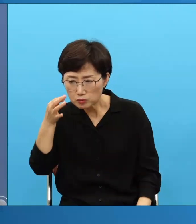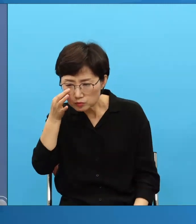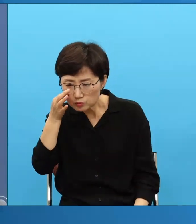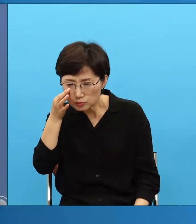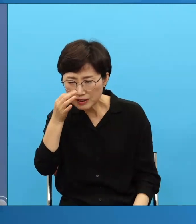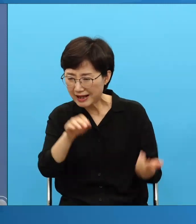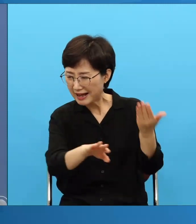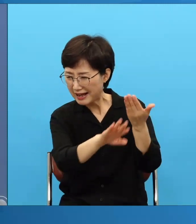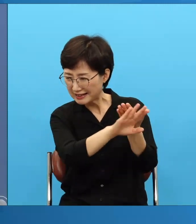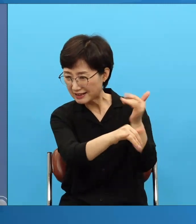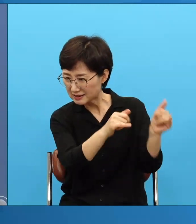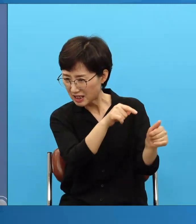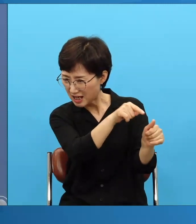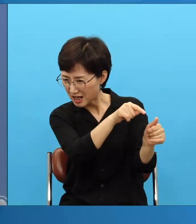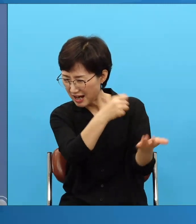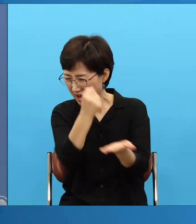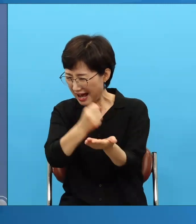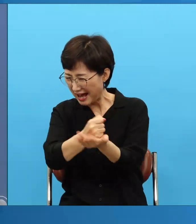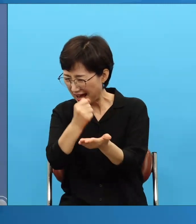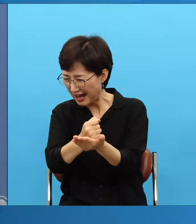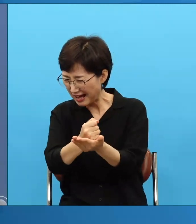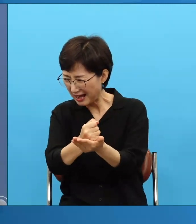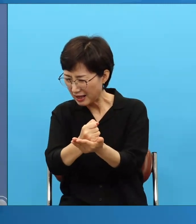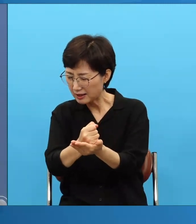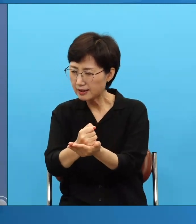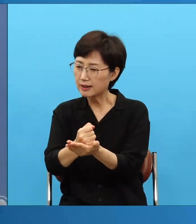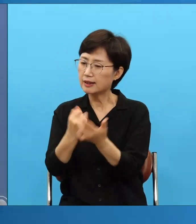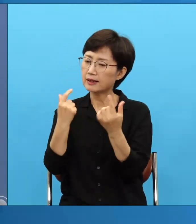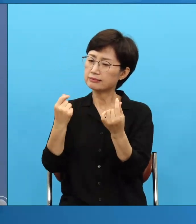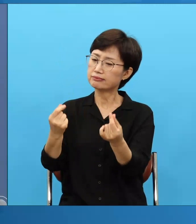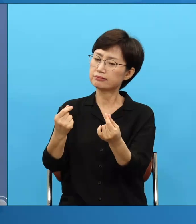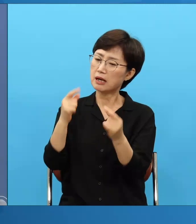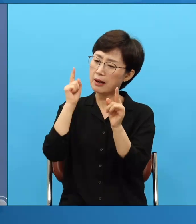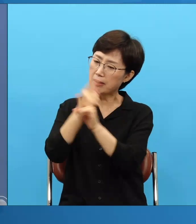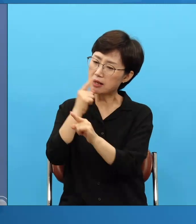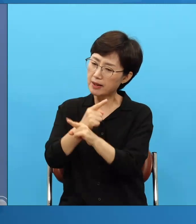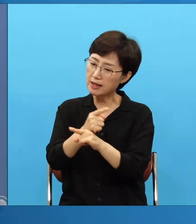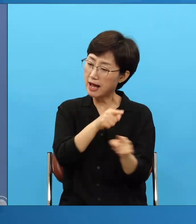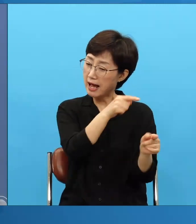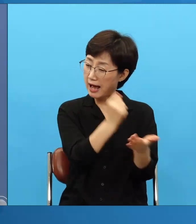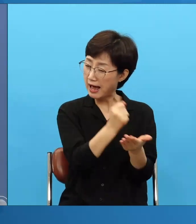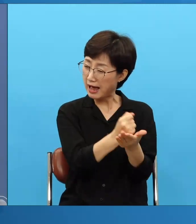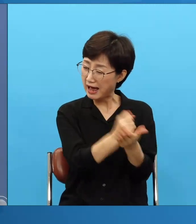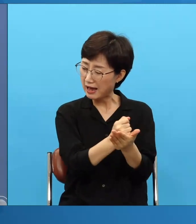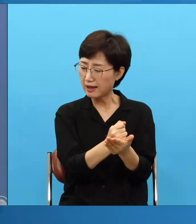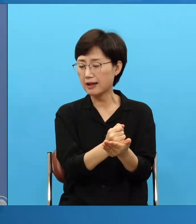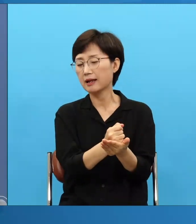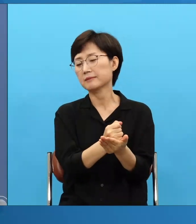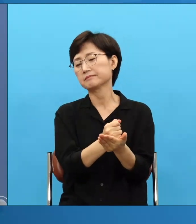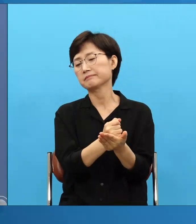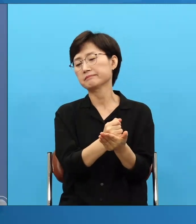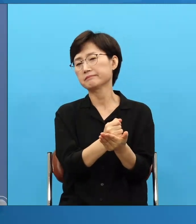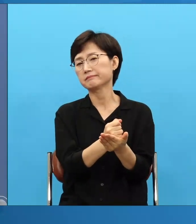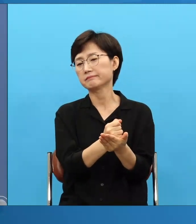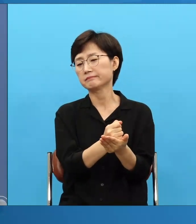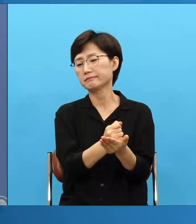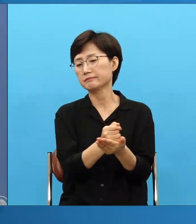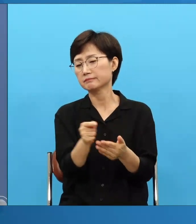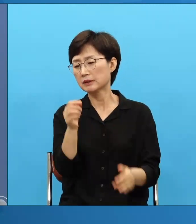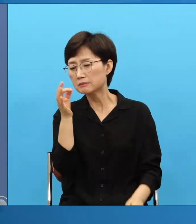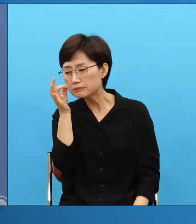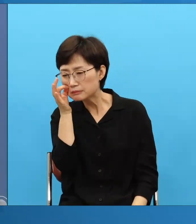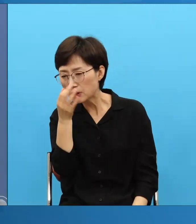church members who live all year long, 365 days a week, 자기 거는 전혀 누리지 못하고. a year talking about other people, not able to 하나님은 enjoy this 여러분을 at all.